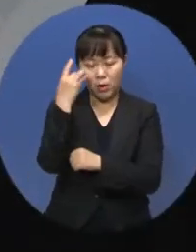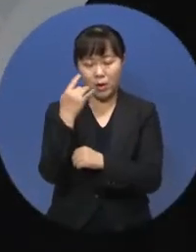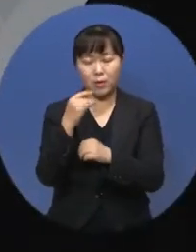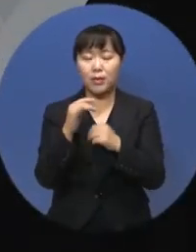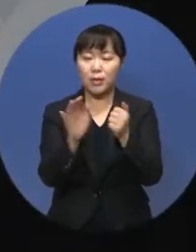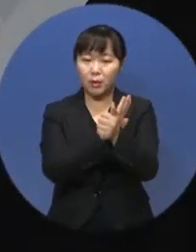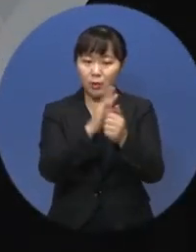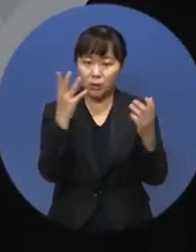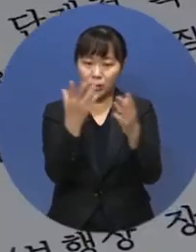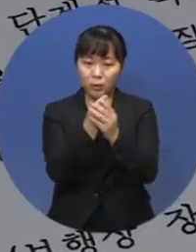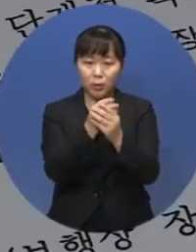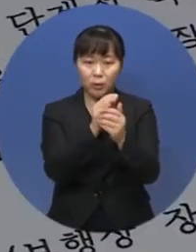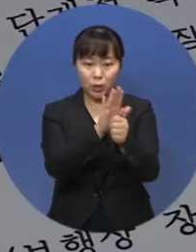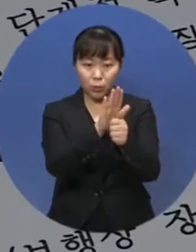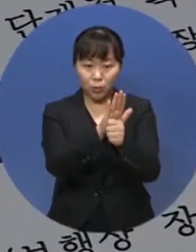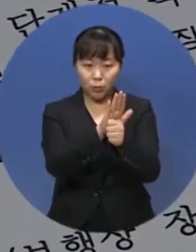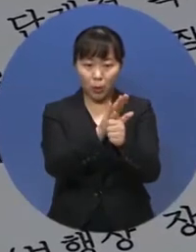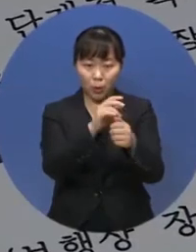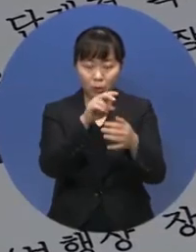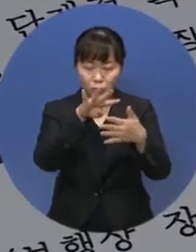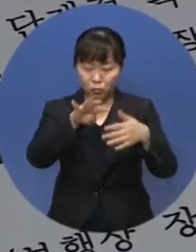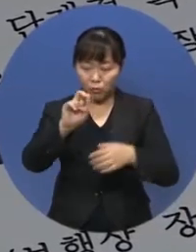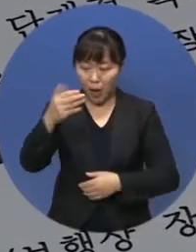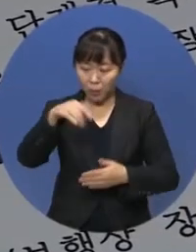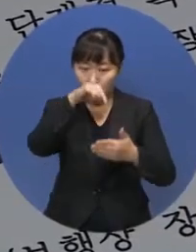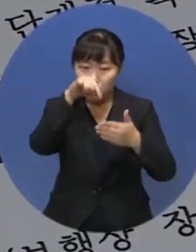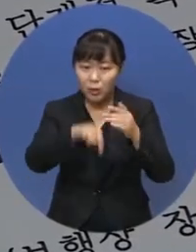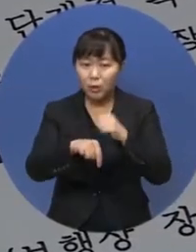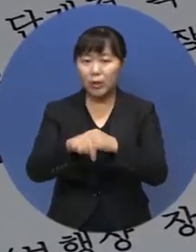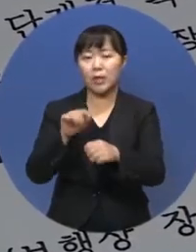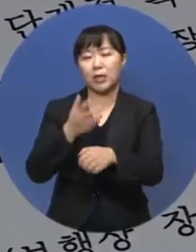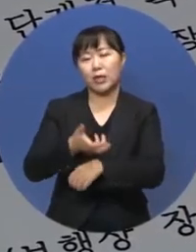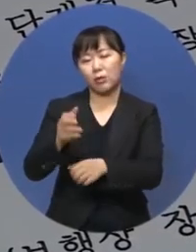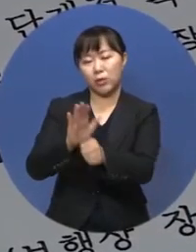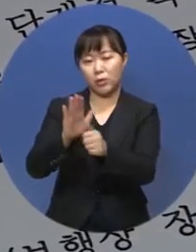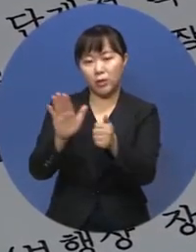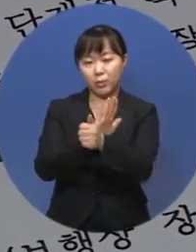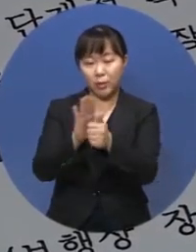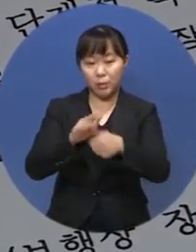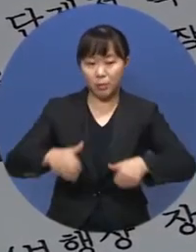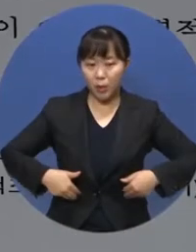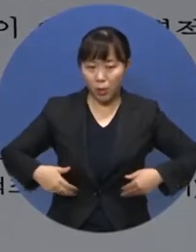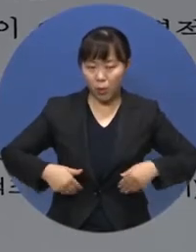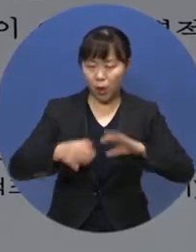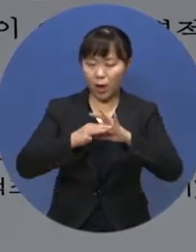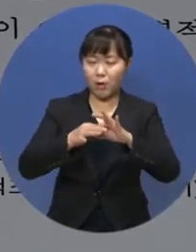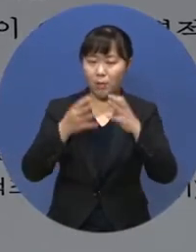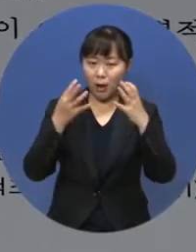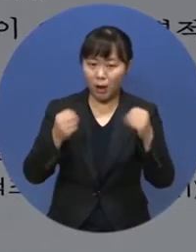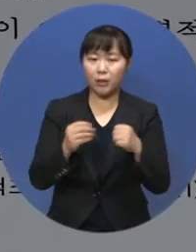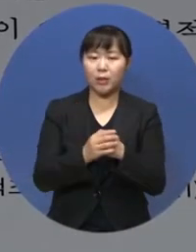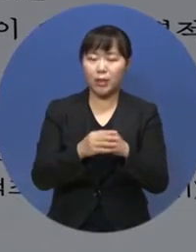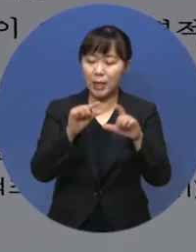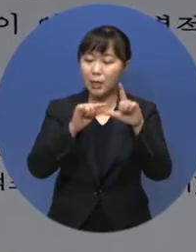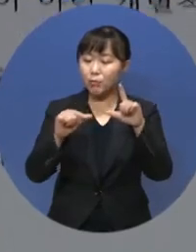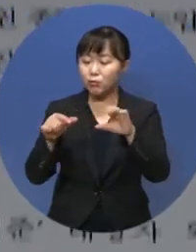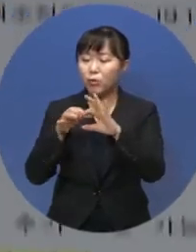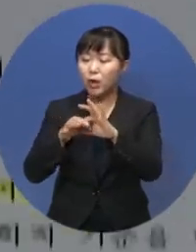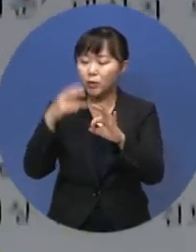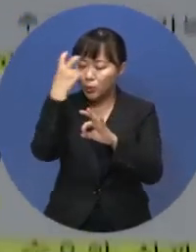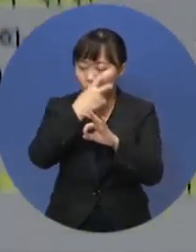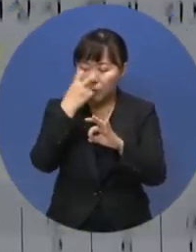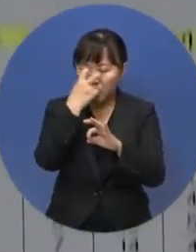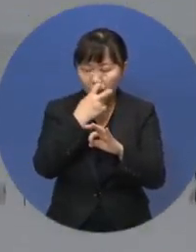지원 종합 조사 29개 지표 중 2동 지원서비스 필요도 와 상 반성이 높은 일부 지표에 대해 조사하게